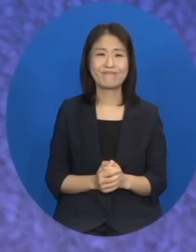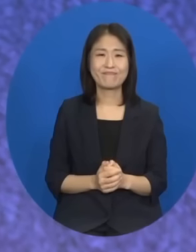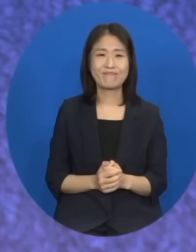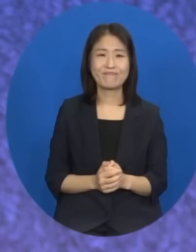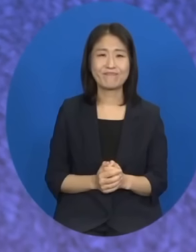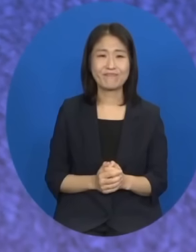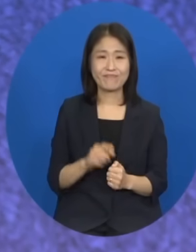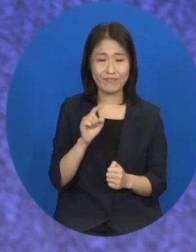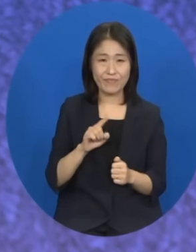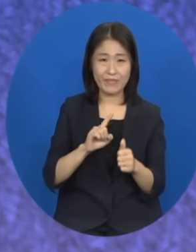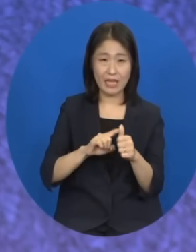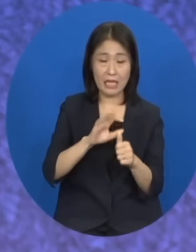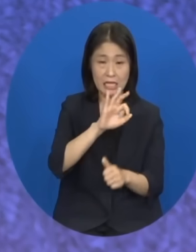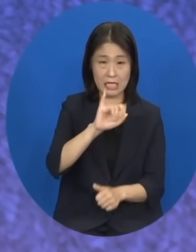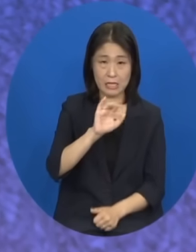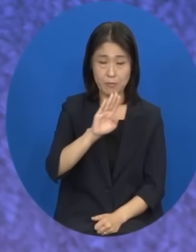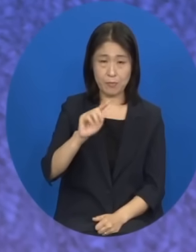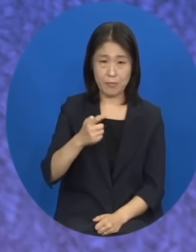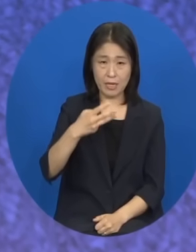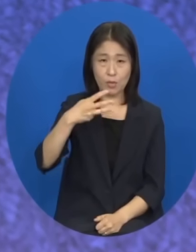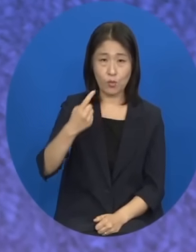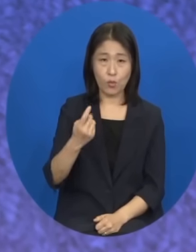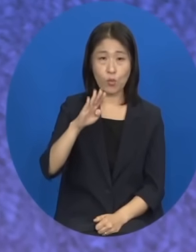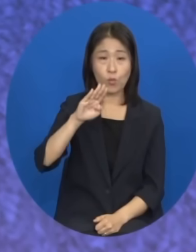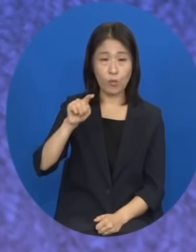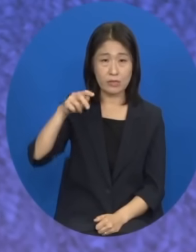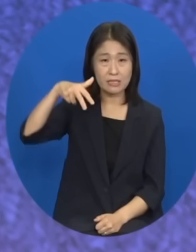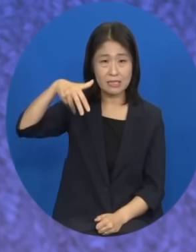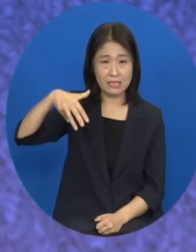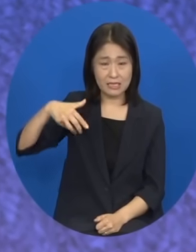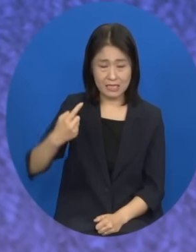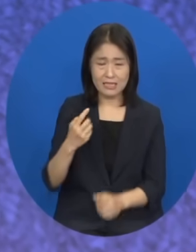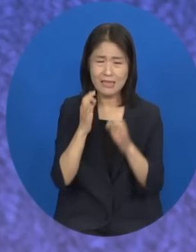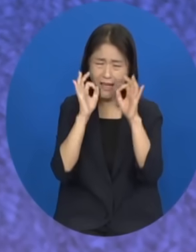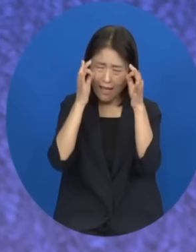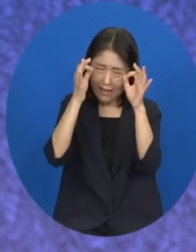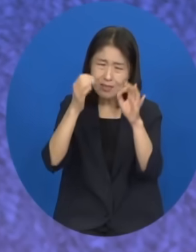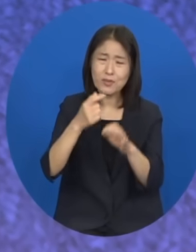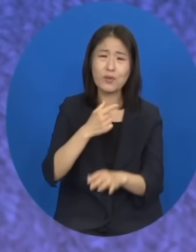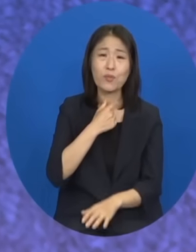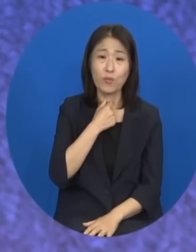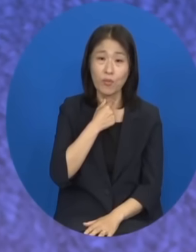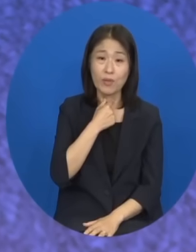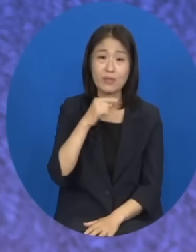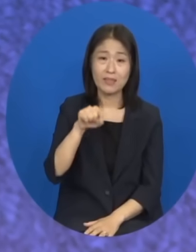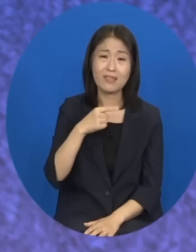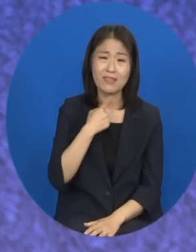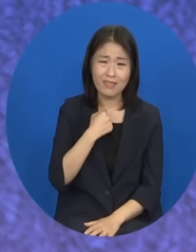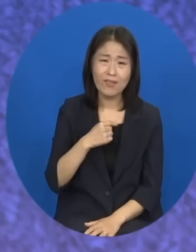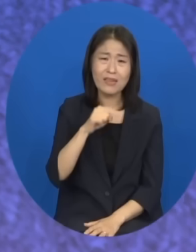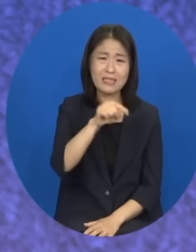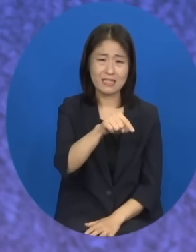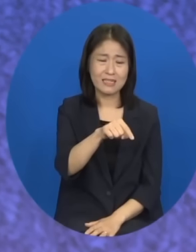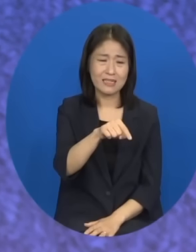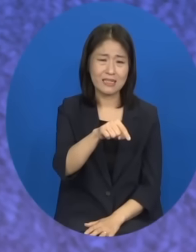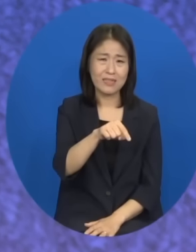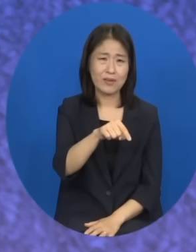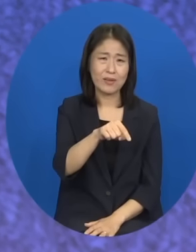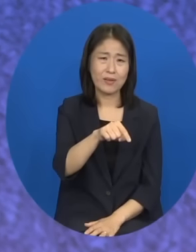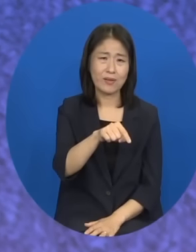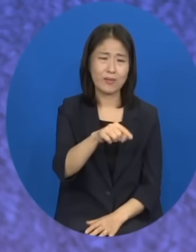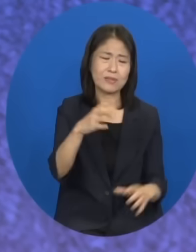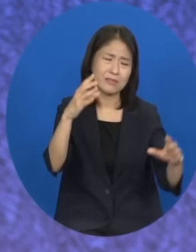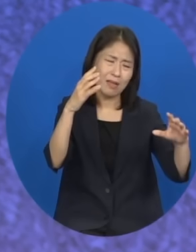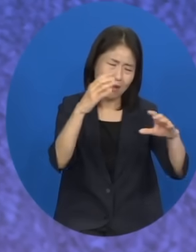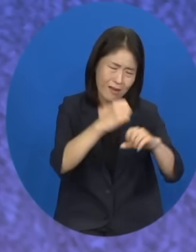이반 로버츠가 그렇게 간절하게 말했던 그것을 잃어버린 거예요. 성령의 강력한 임재로 인한